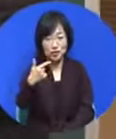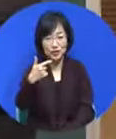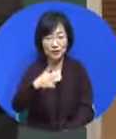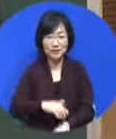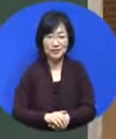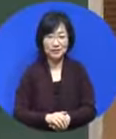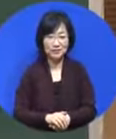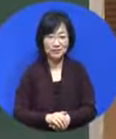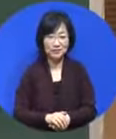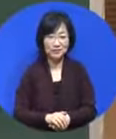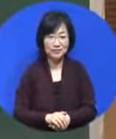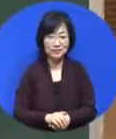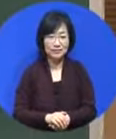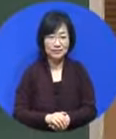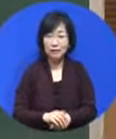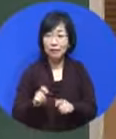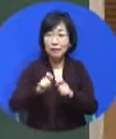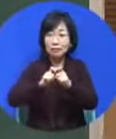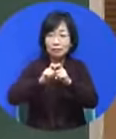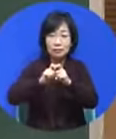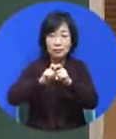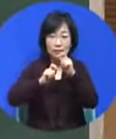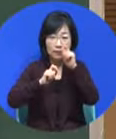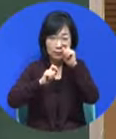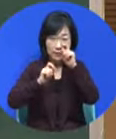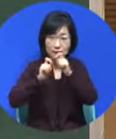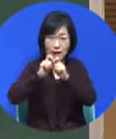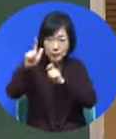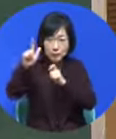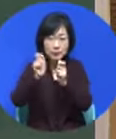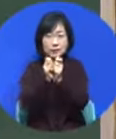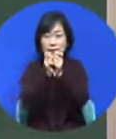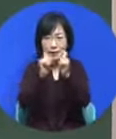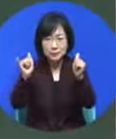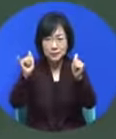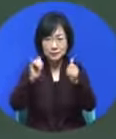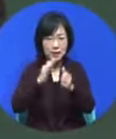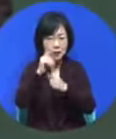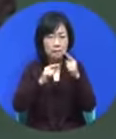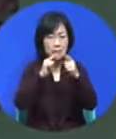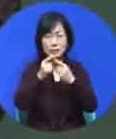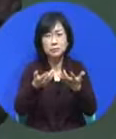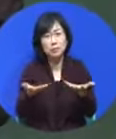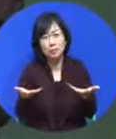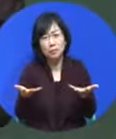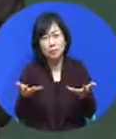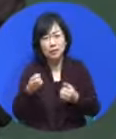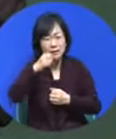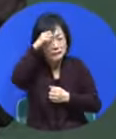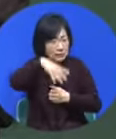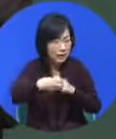꾸 말씀 안에서 응답 안에서 안 나오고이 안에서 안 나왔기 때문에 생되는